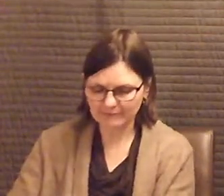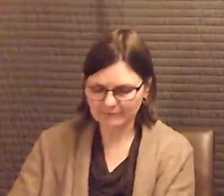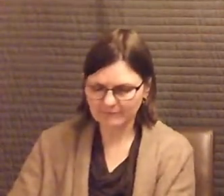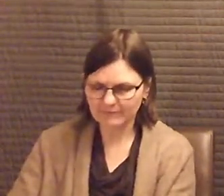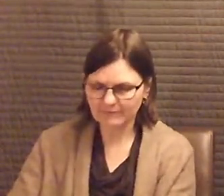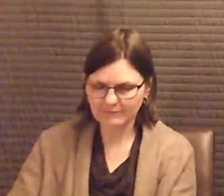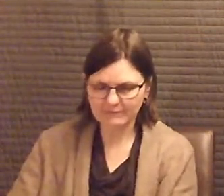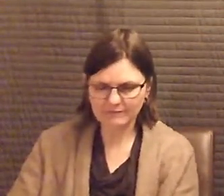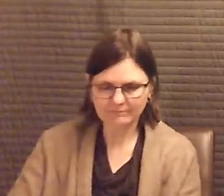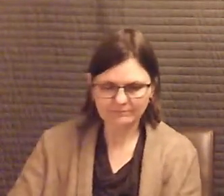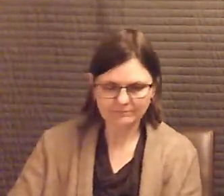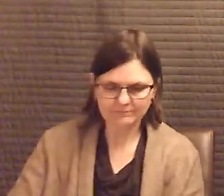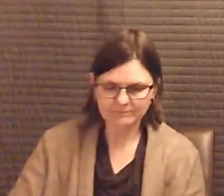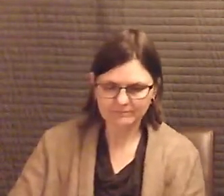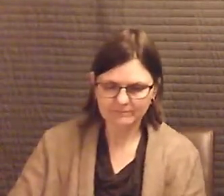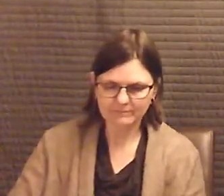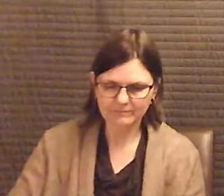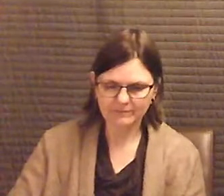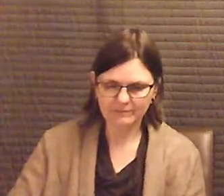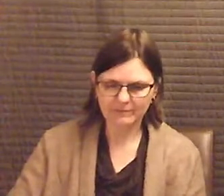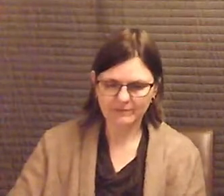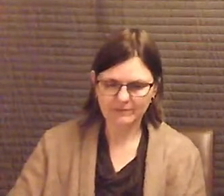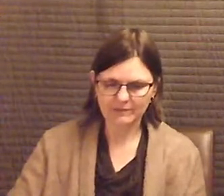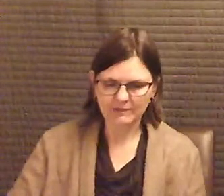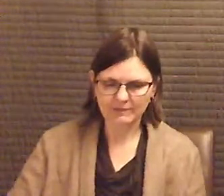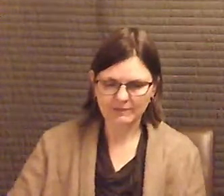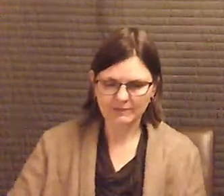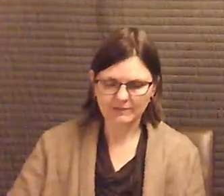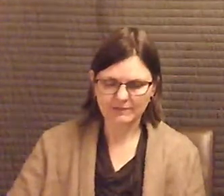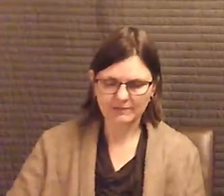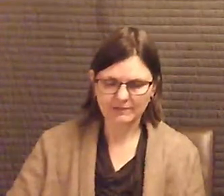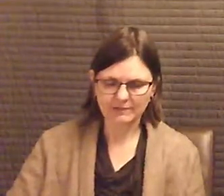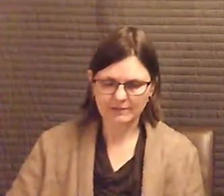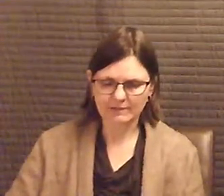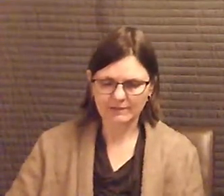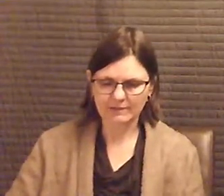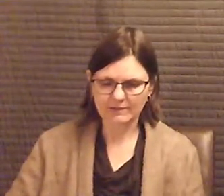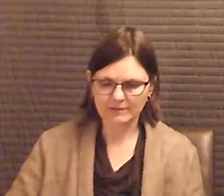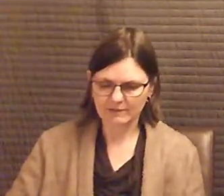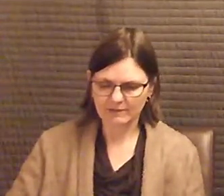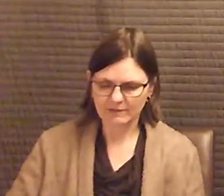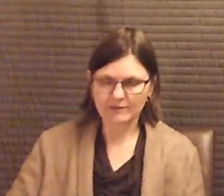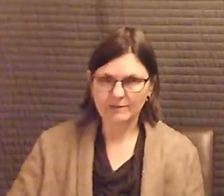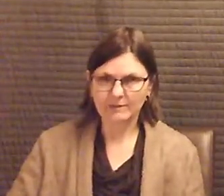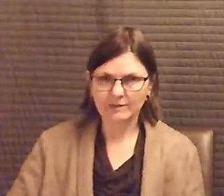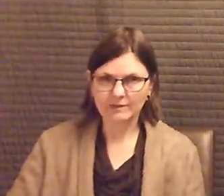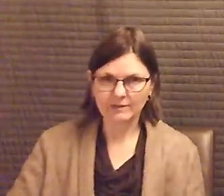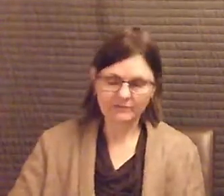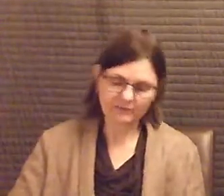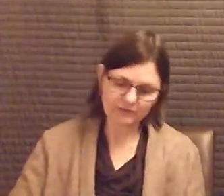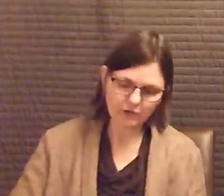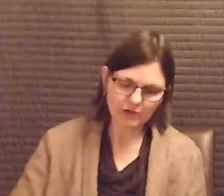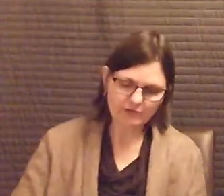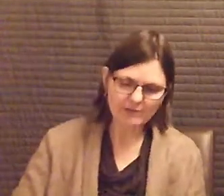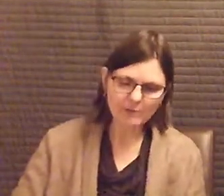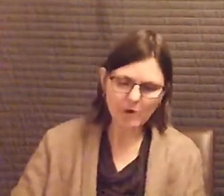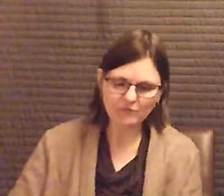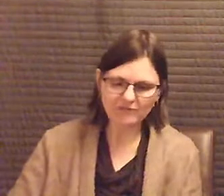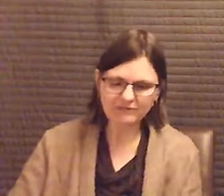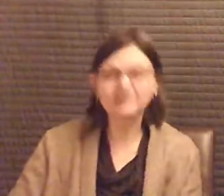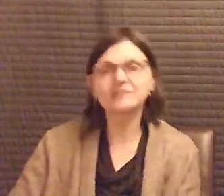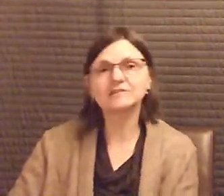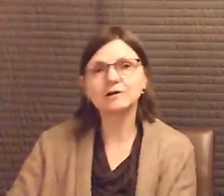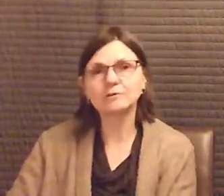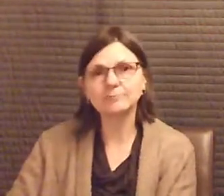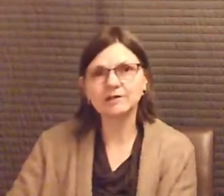geven van wat er nu in mijn bloed dopamine staan dus verwar ik vind zo even hebben over